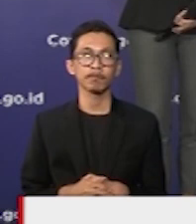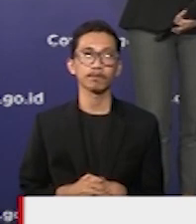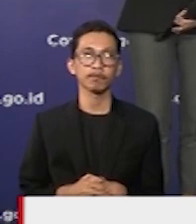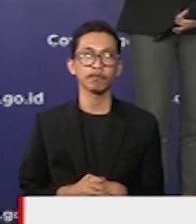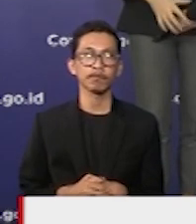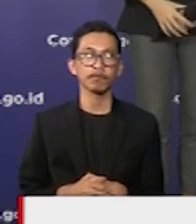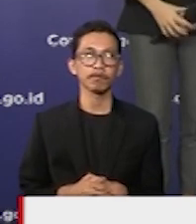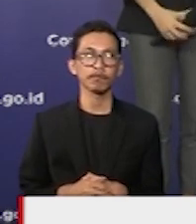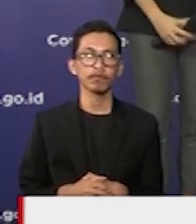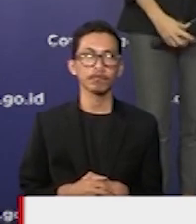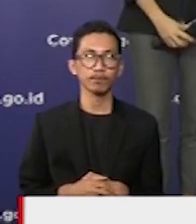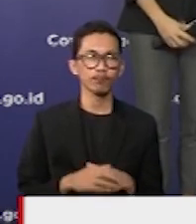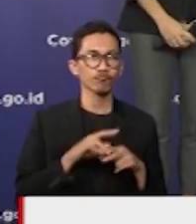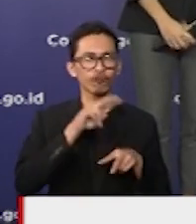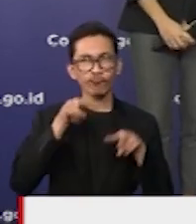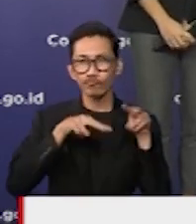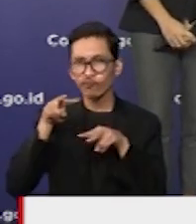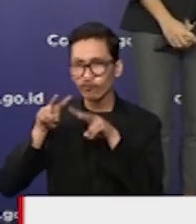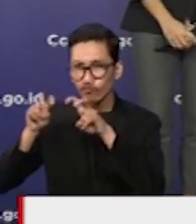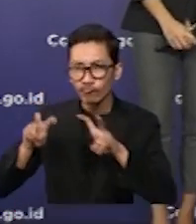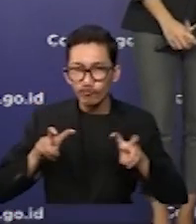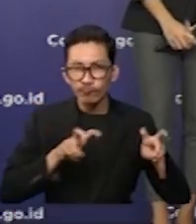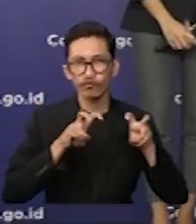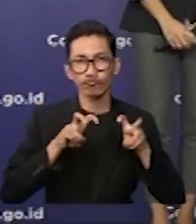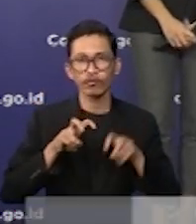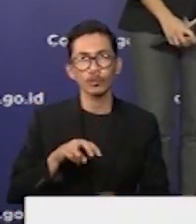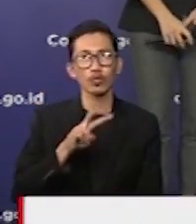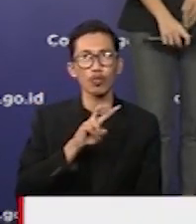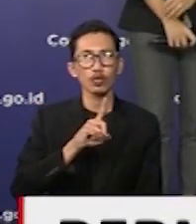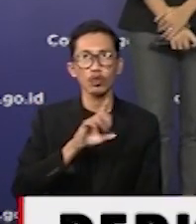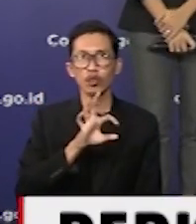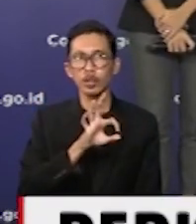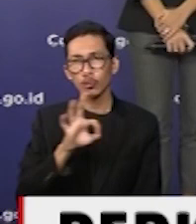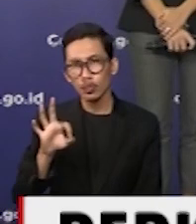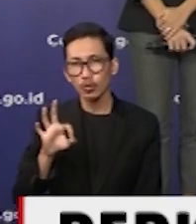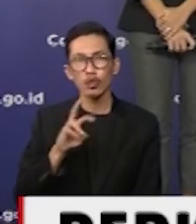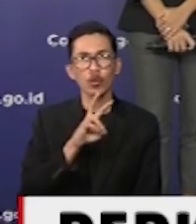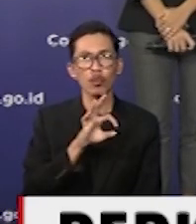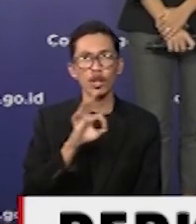Pemeriksaan spesimen yang kita lakukan hari ini adalah sejumlah 21.233